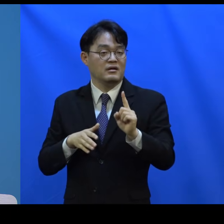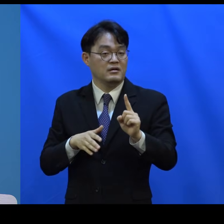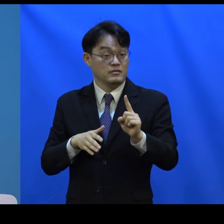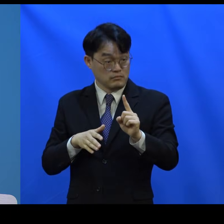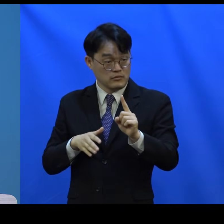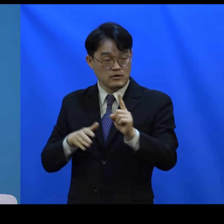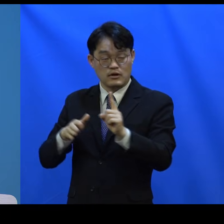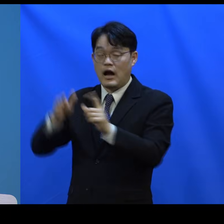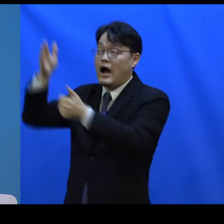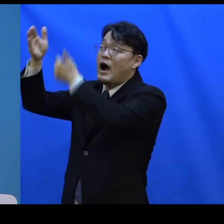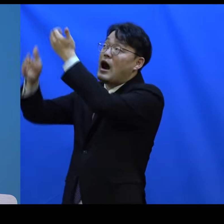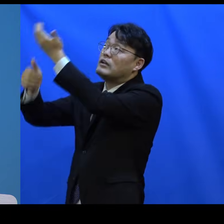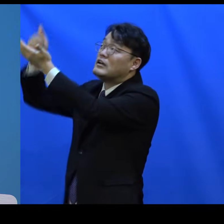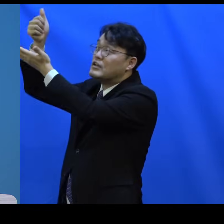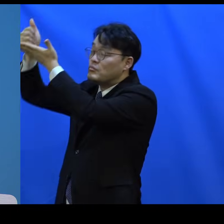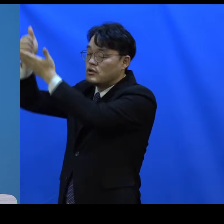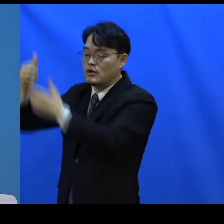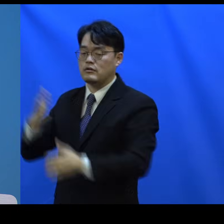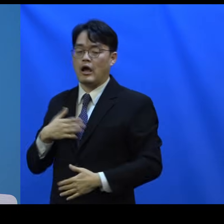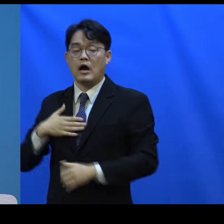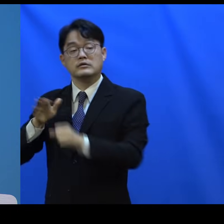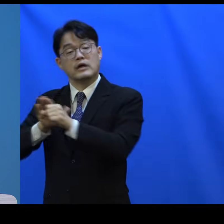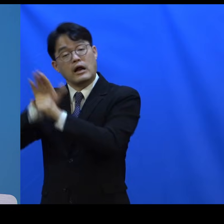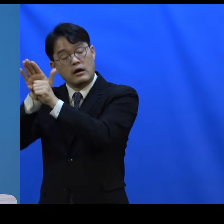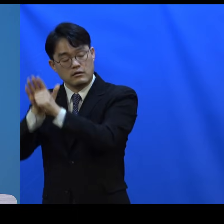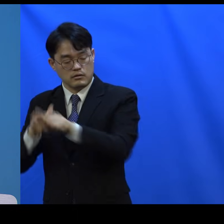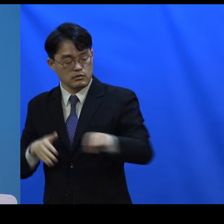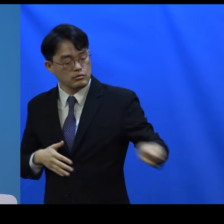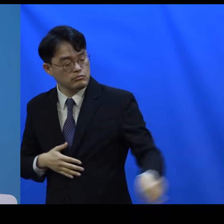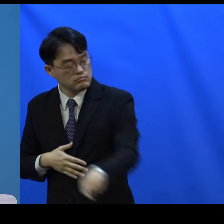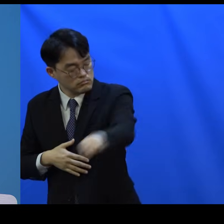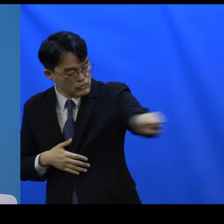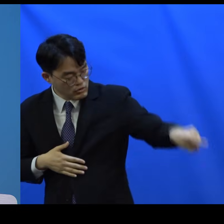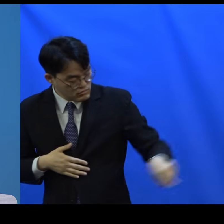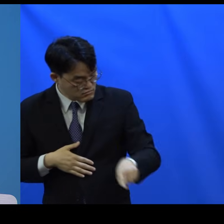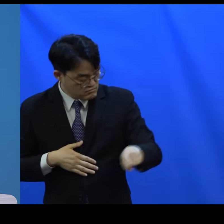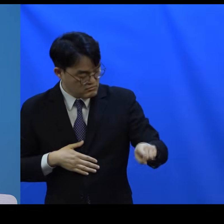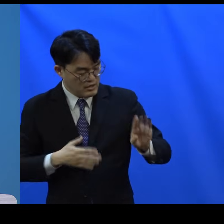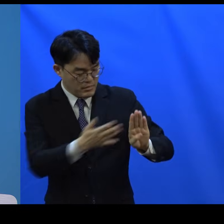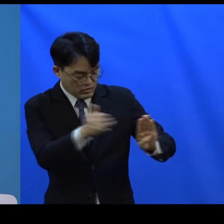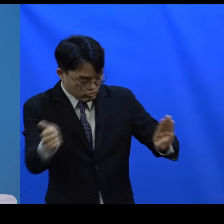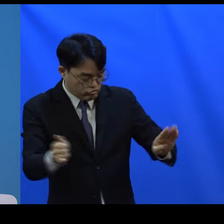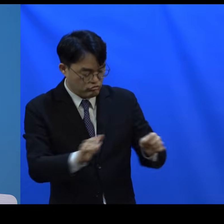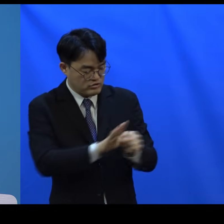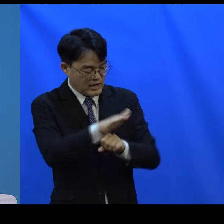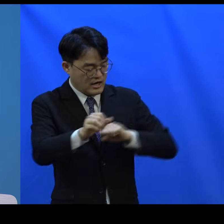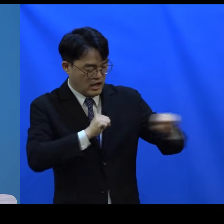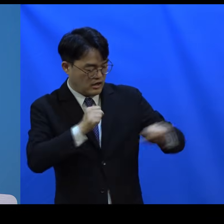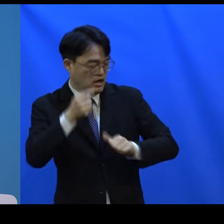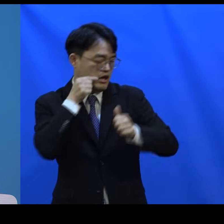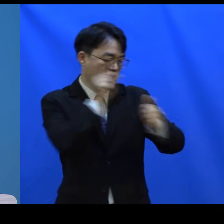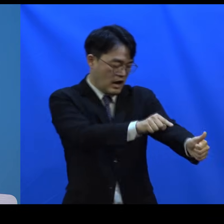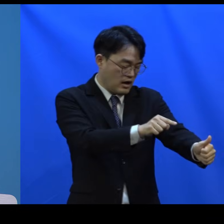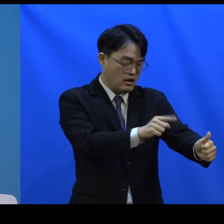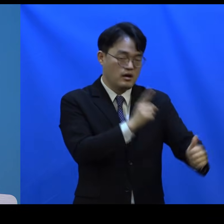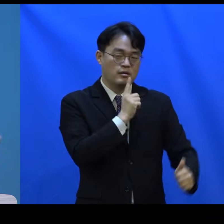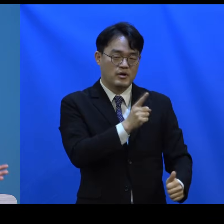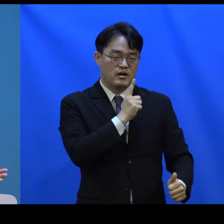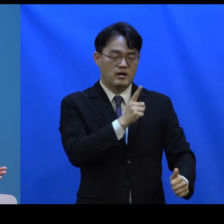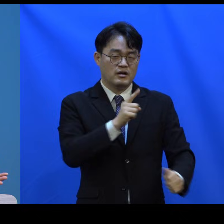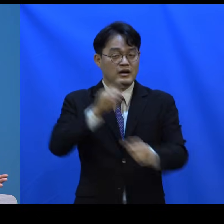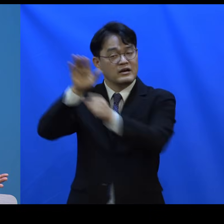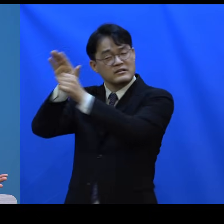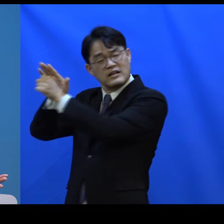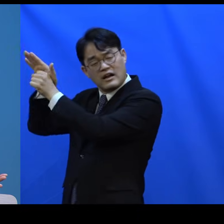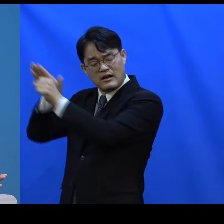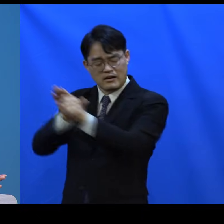거죠. 여러분, 이게 요즘 아가서 지금 새벽에 특세 말고도 다 연결이 돼요. 이건 놔두고 딴 걸